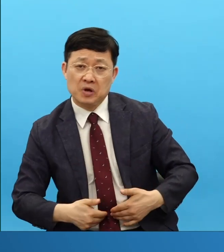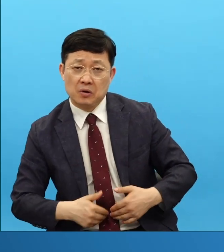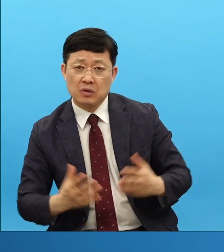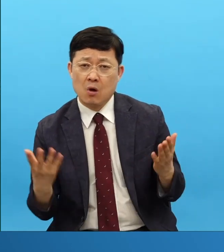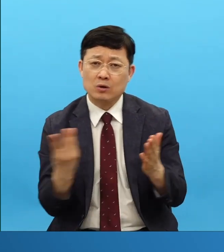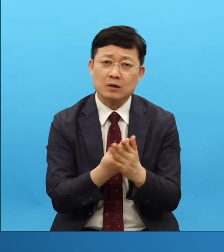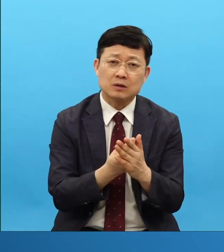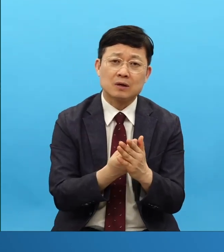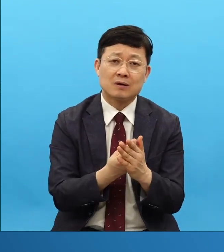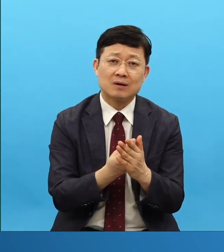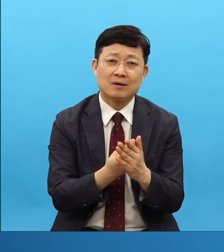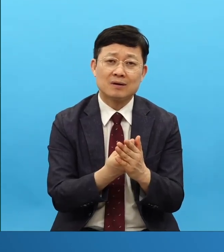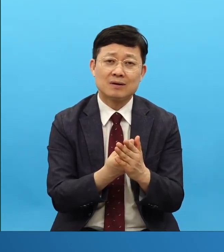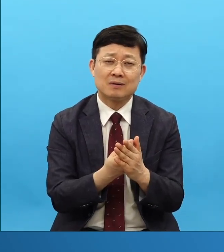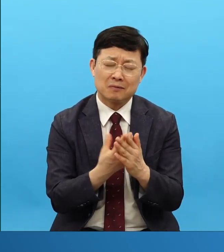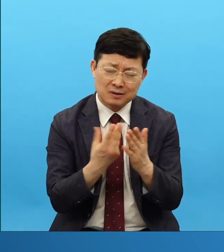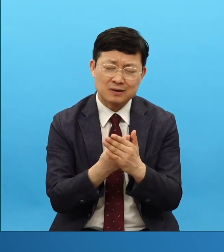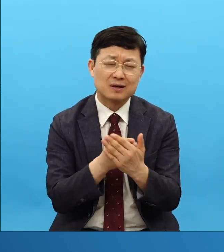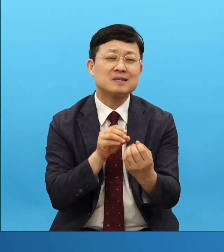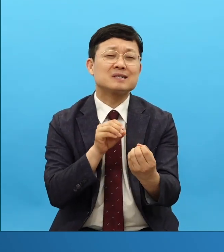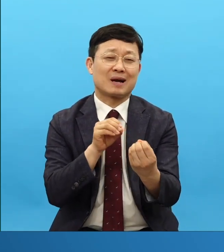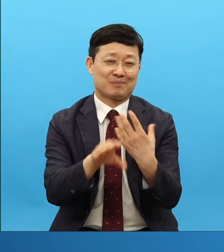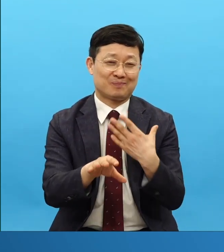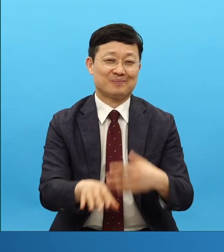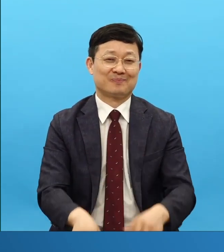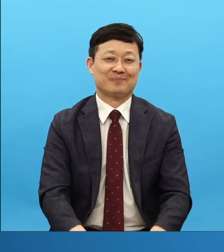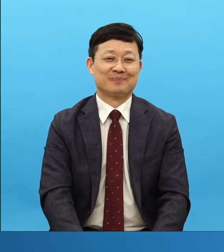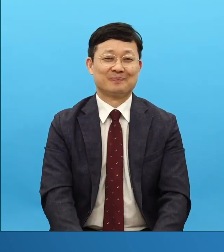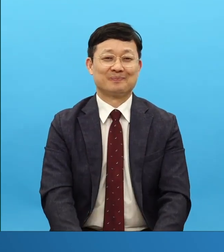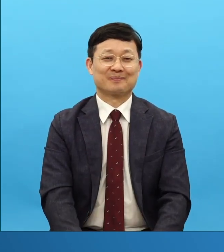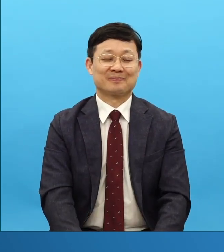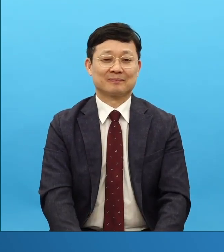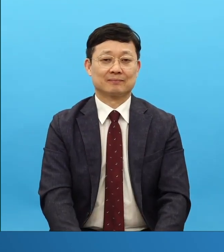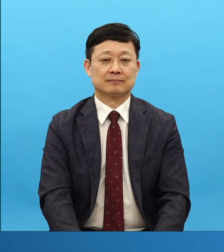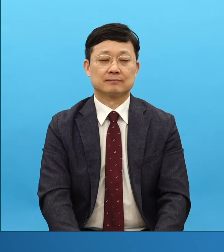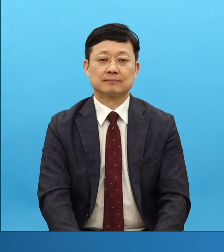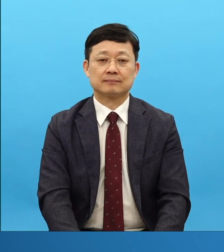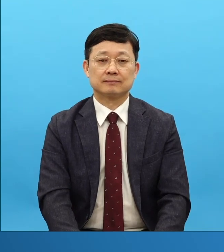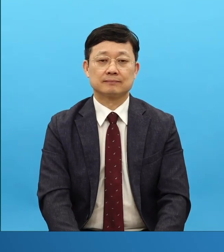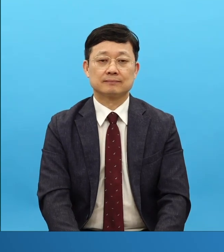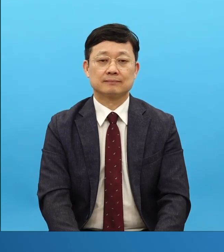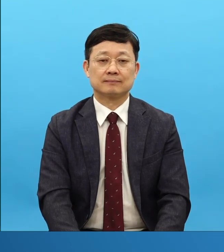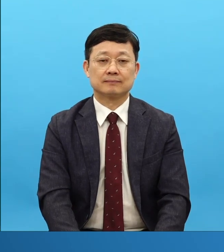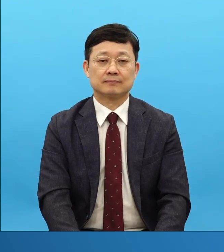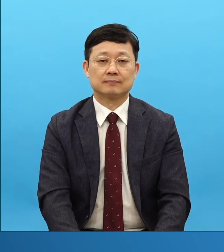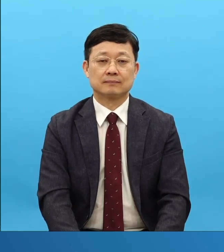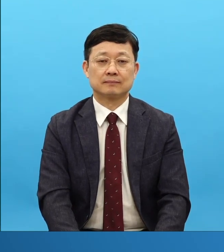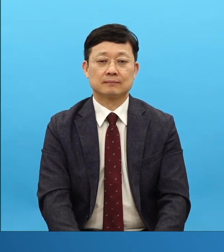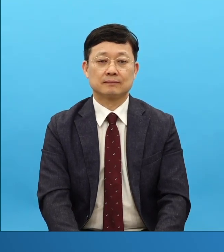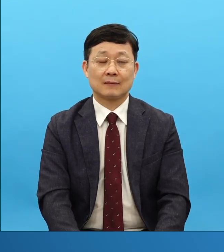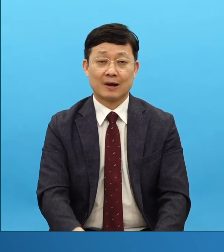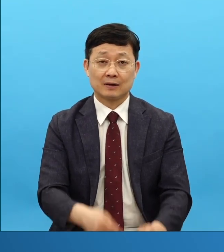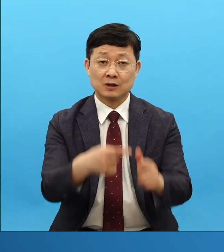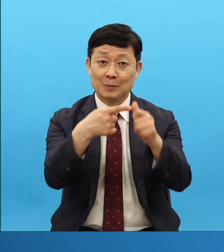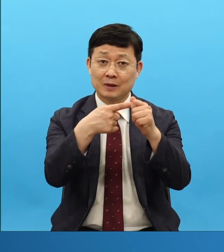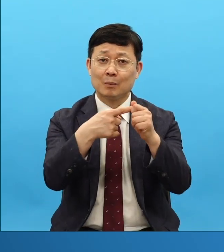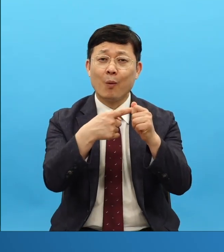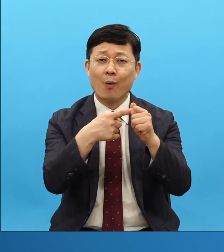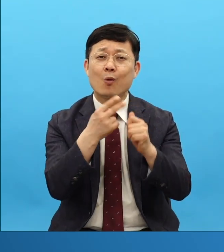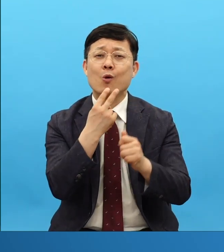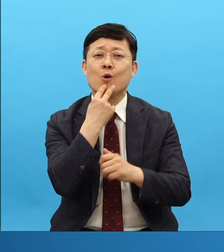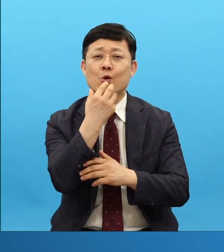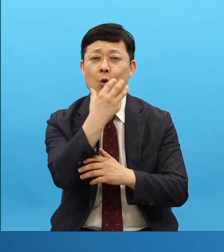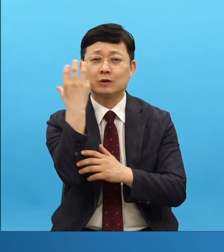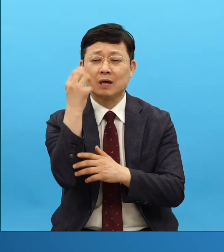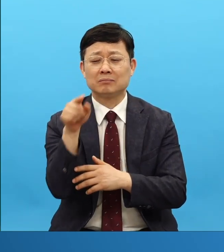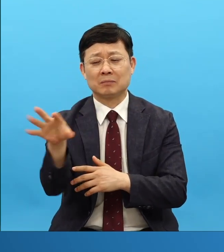child of God, rightfully, necessarily, and absolutely you will receive this answer. 그래서 요셉을 내보낸 겁니다. That is why God sent